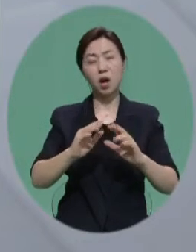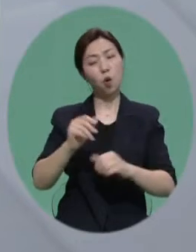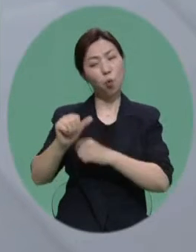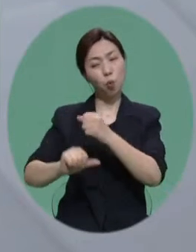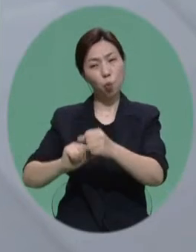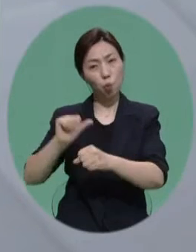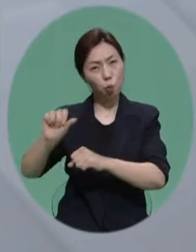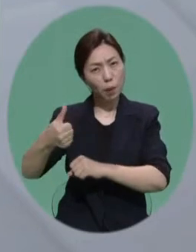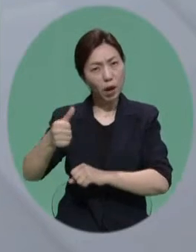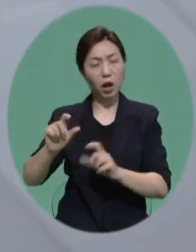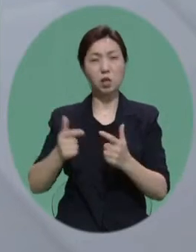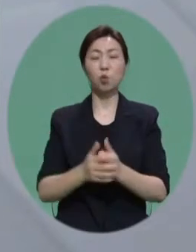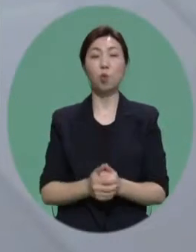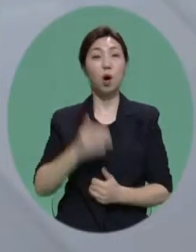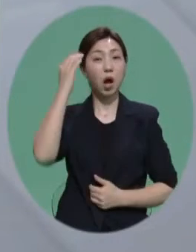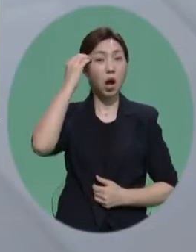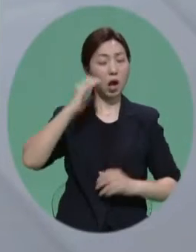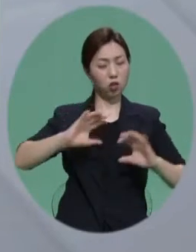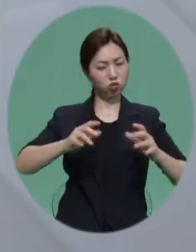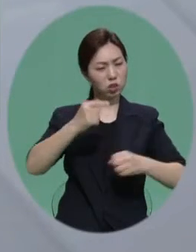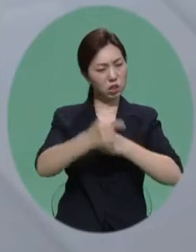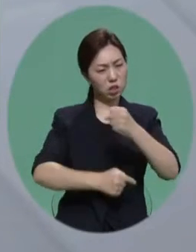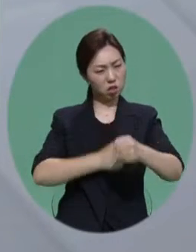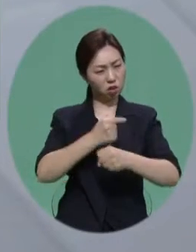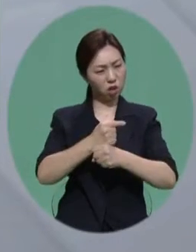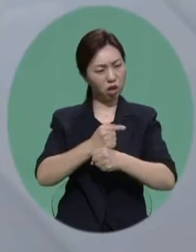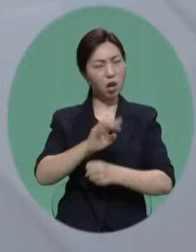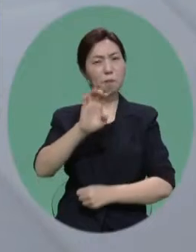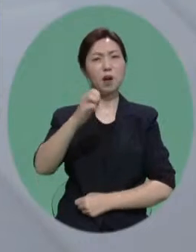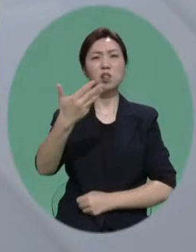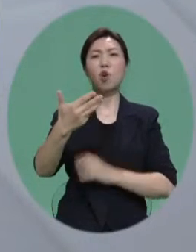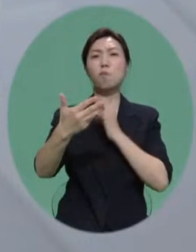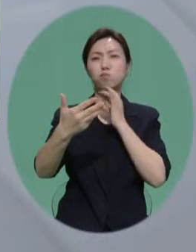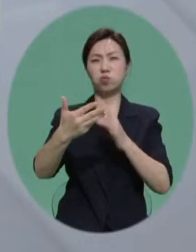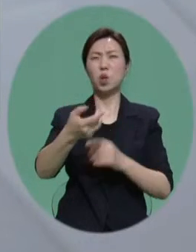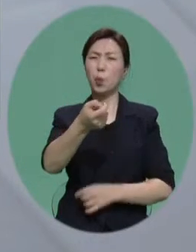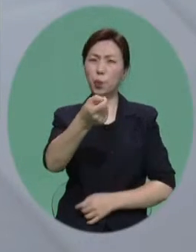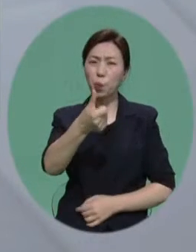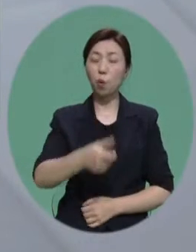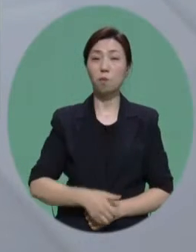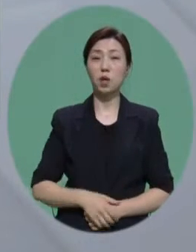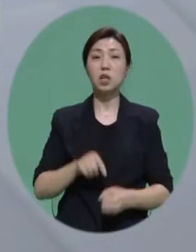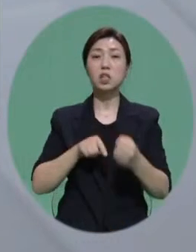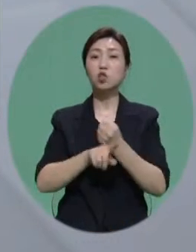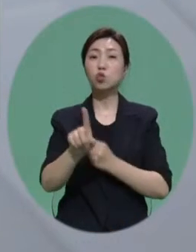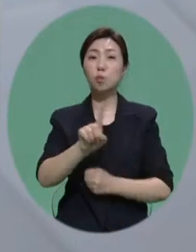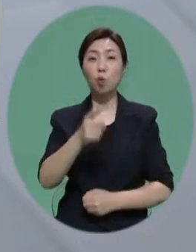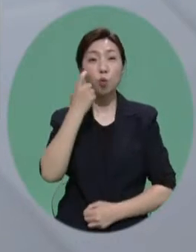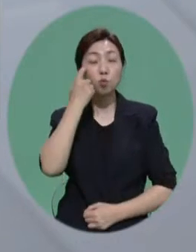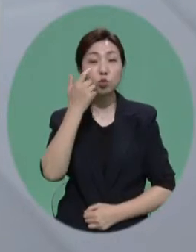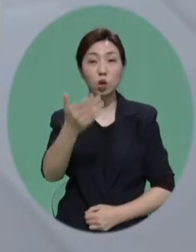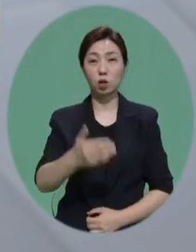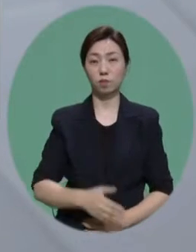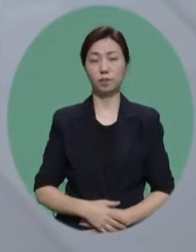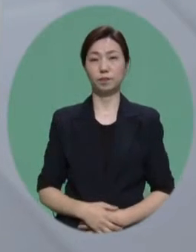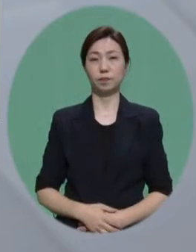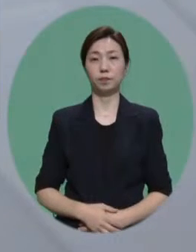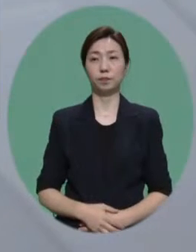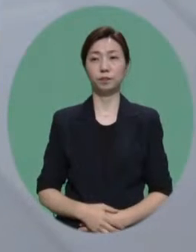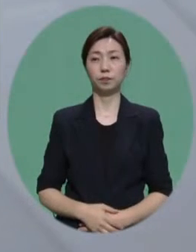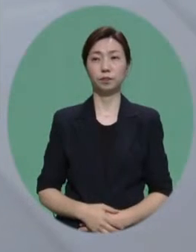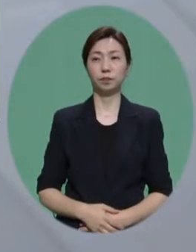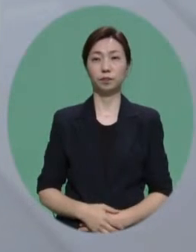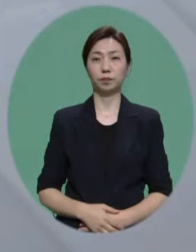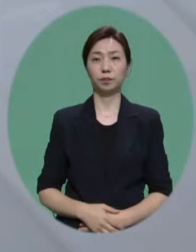동안 48개 볼 때는 우려 일체를 하지는 못했습니다 그 원인은 뭐라고 생각하십니까 샤먼 고용경직성